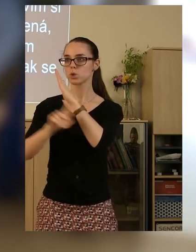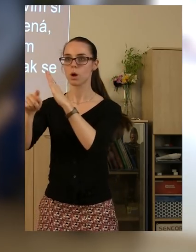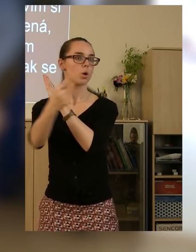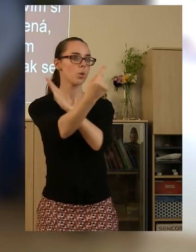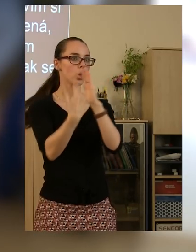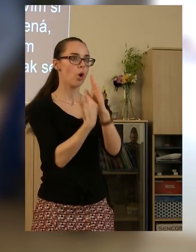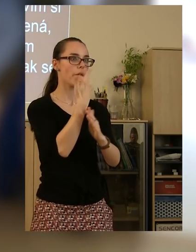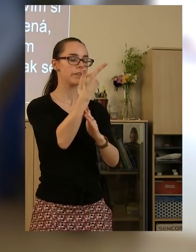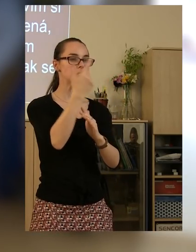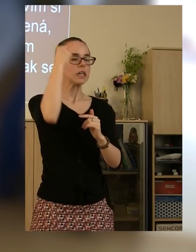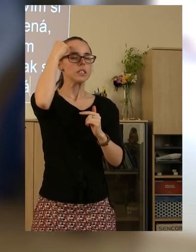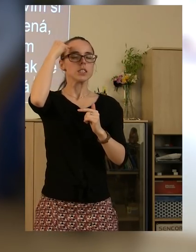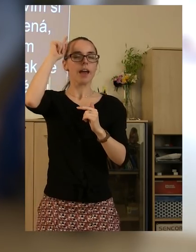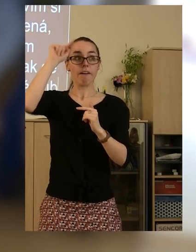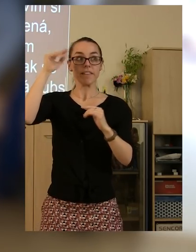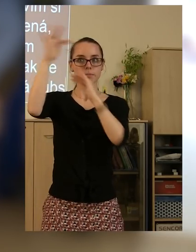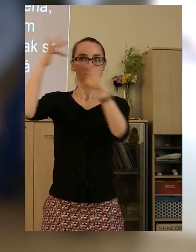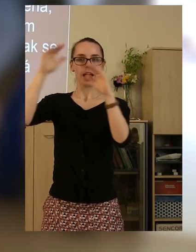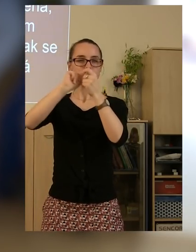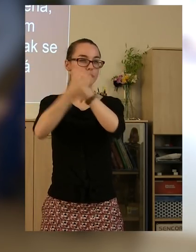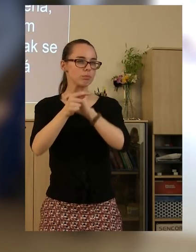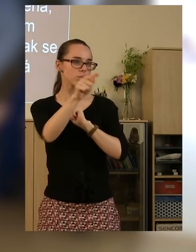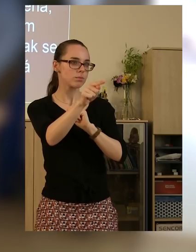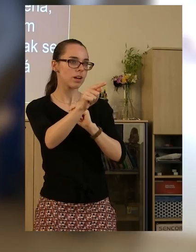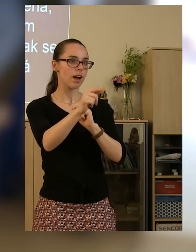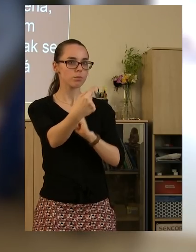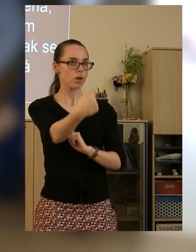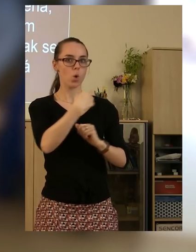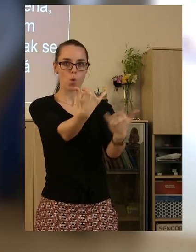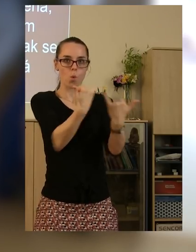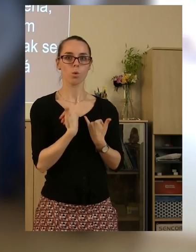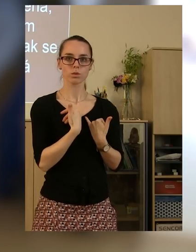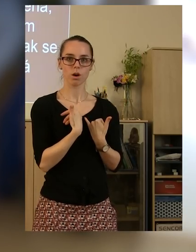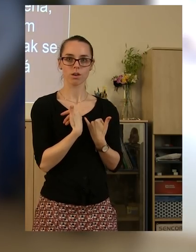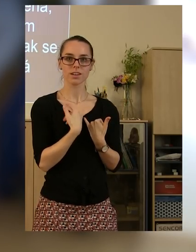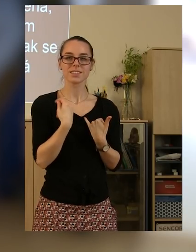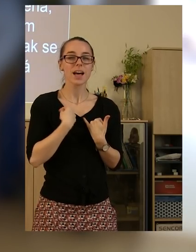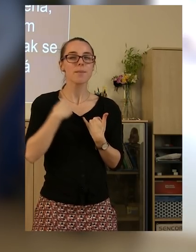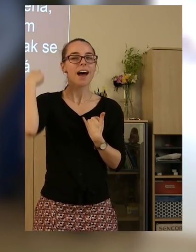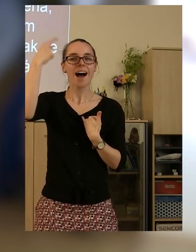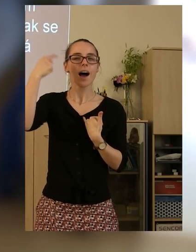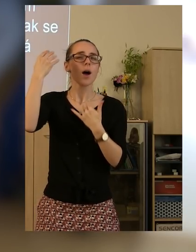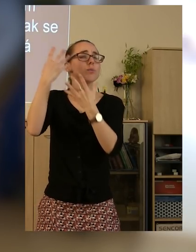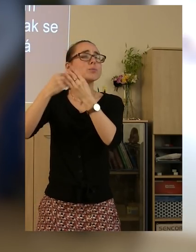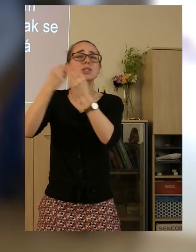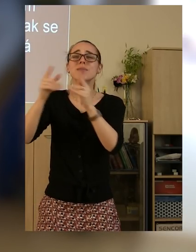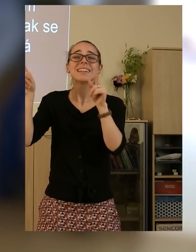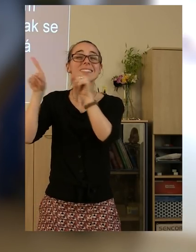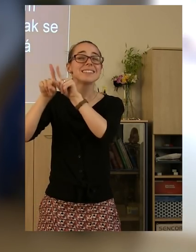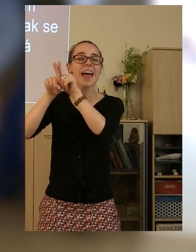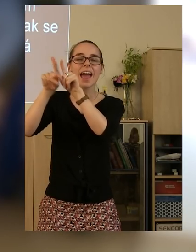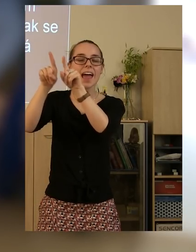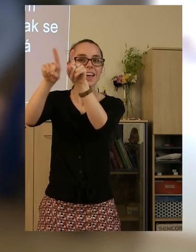pokud s ní nejsem vyrovnaný, tak ona se mnou bude znovu konfrontovat. A já musím si znovu klást tu otázku a znovu musím jakoby